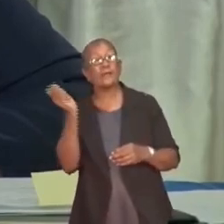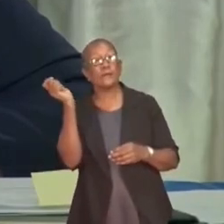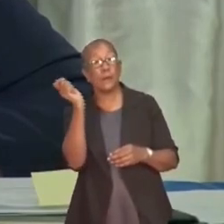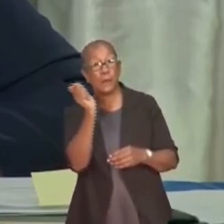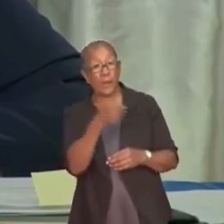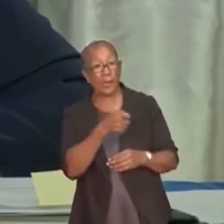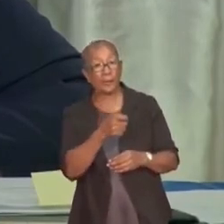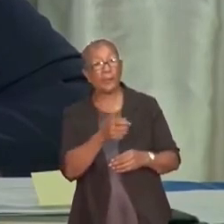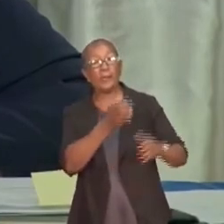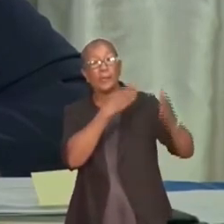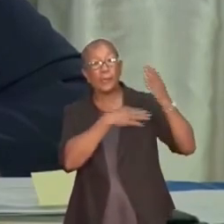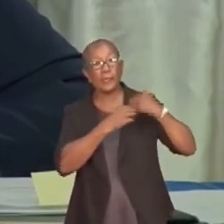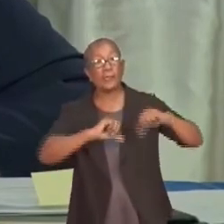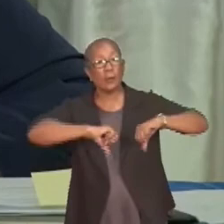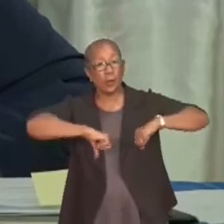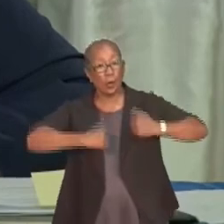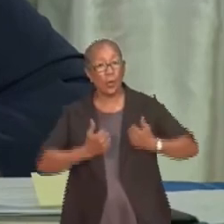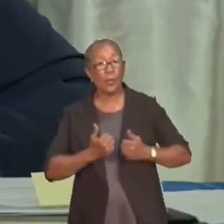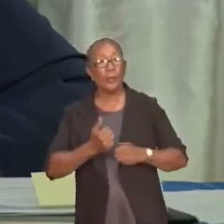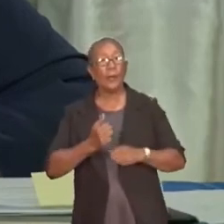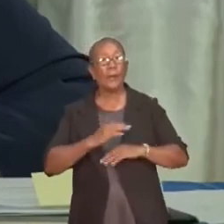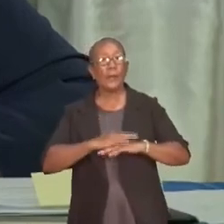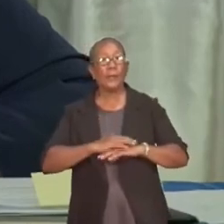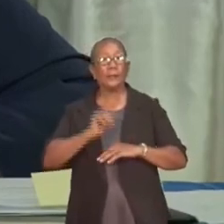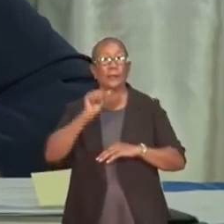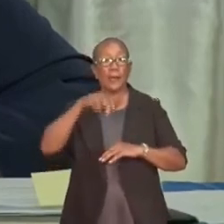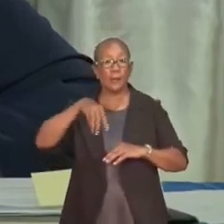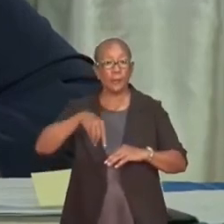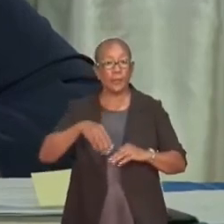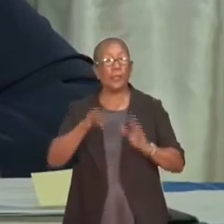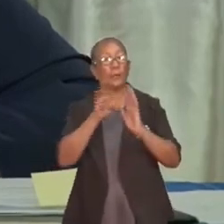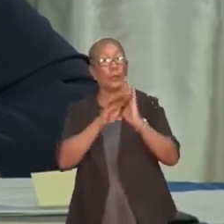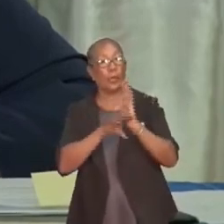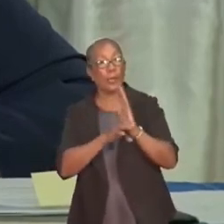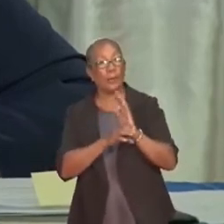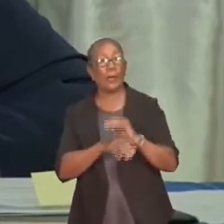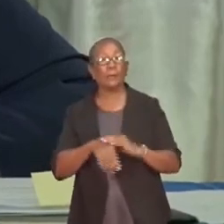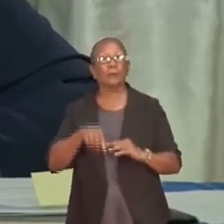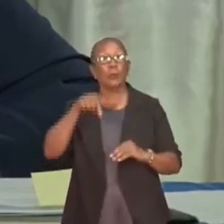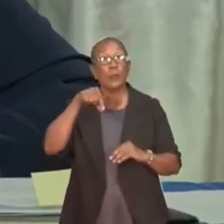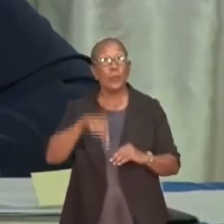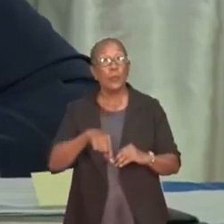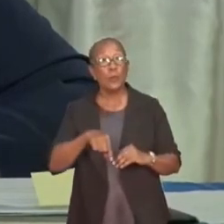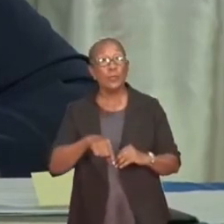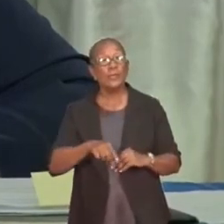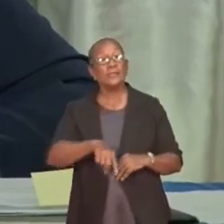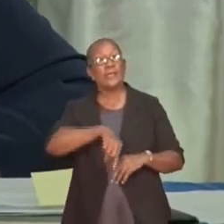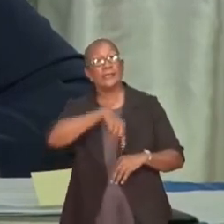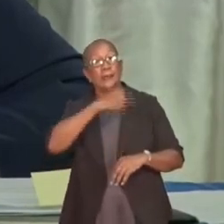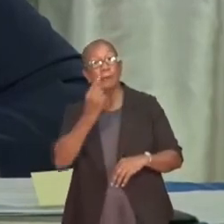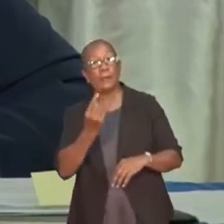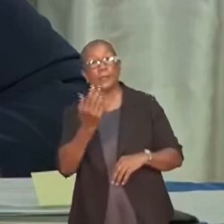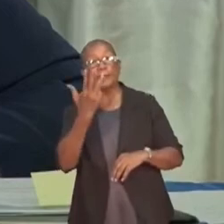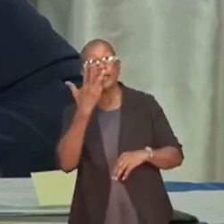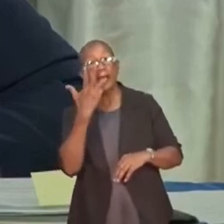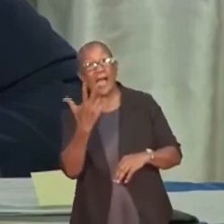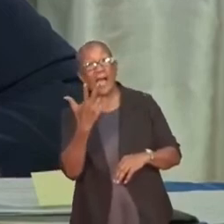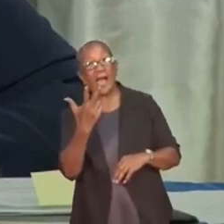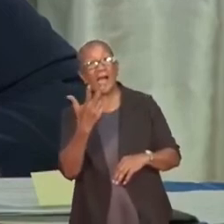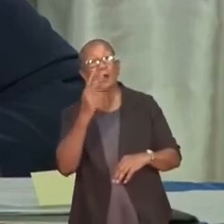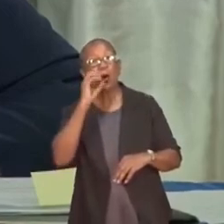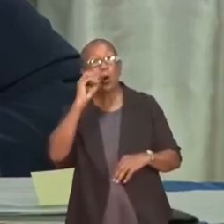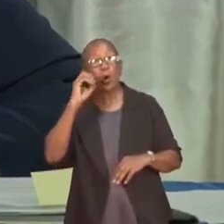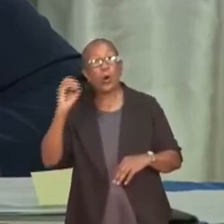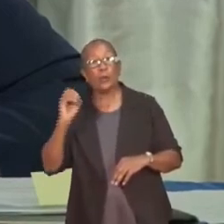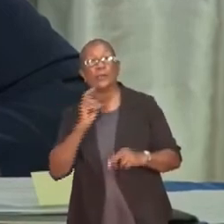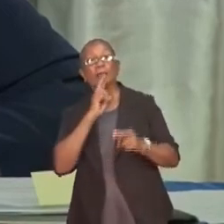gestart met het AHP-programma. En op dit moment zijn er meer dan 800 aanvragen die lopen en meer